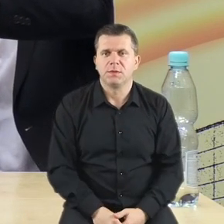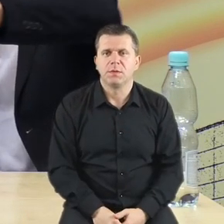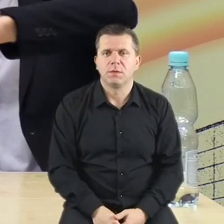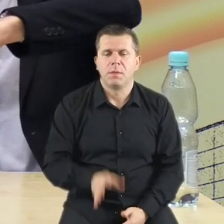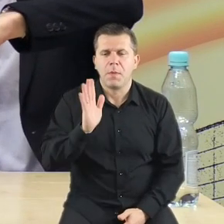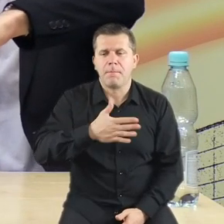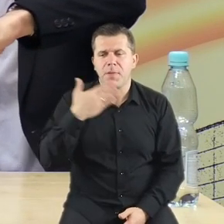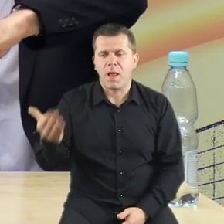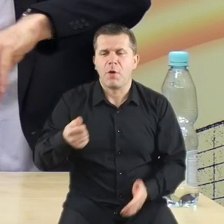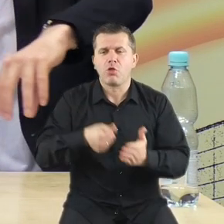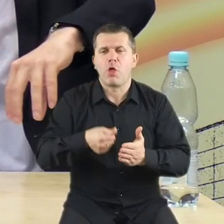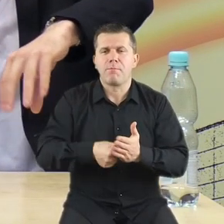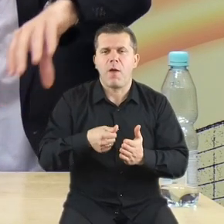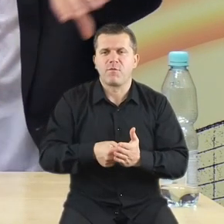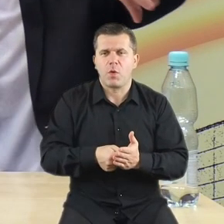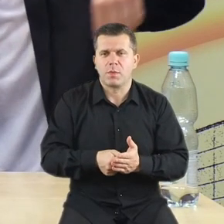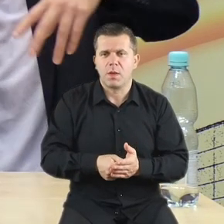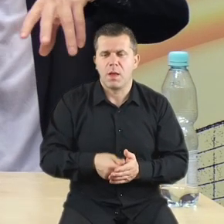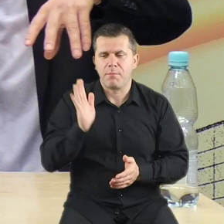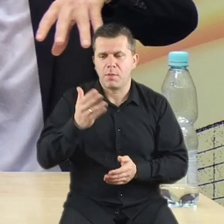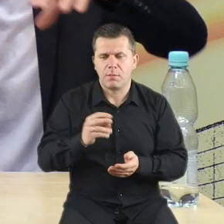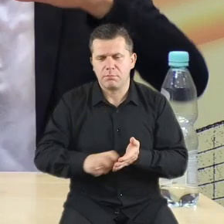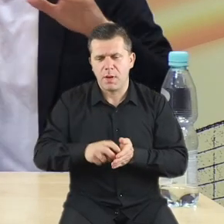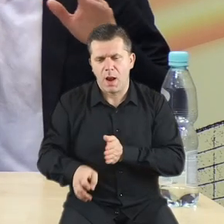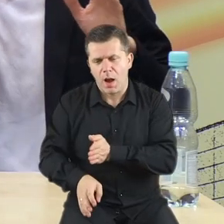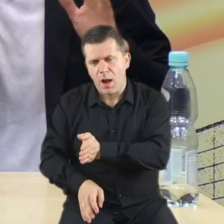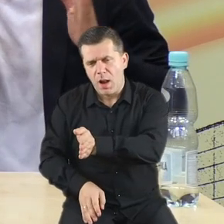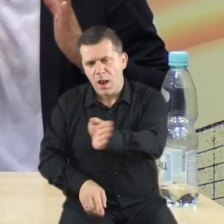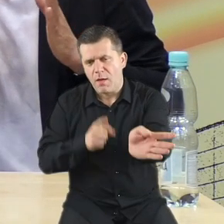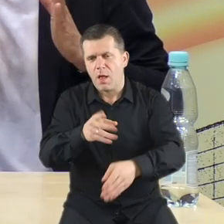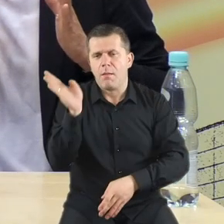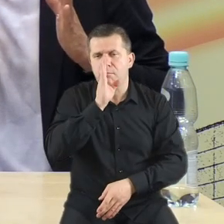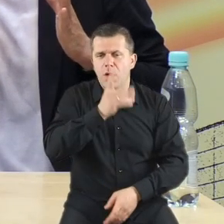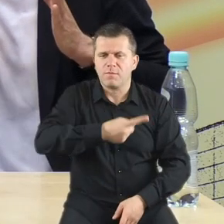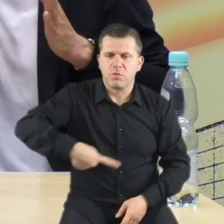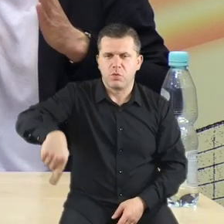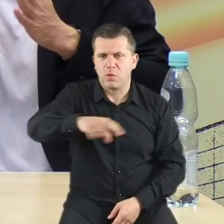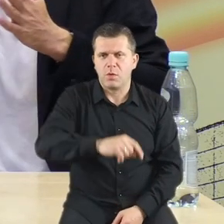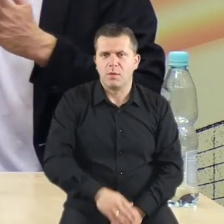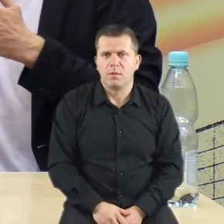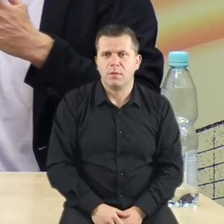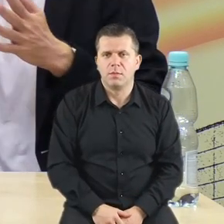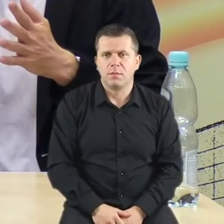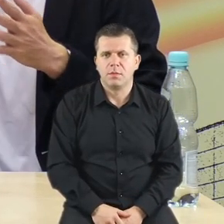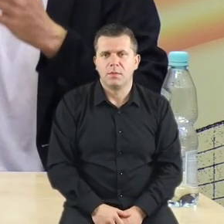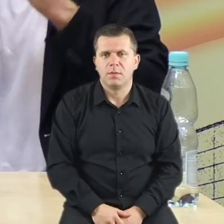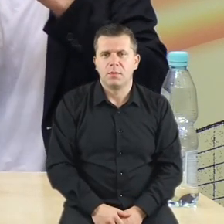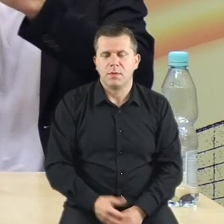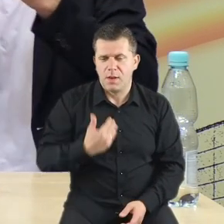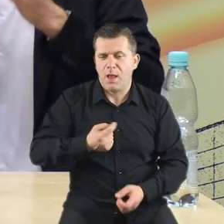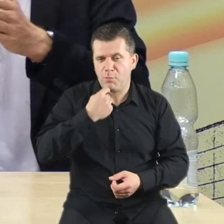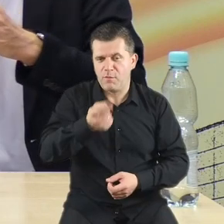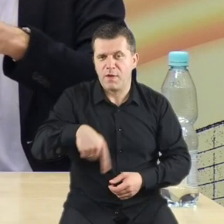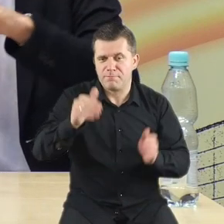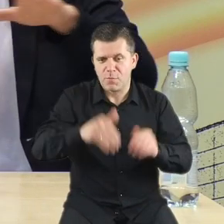domofon, a idąc tak w lewo, podwórko. No i po to mówię, żeby Państwo sobie wyobrazili, jak wszedłem.